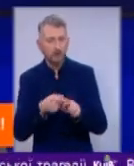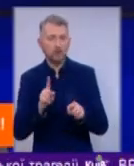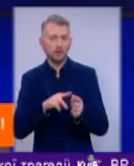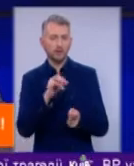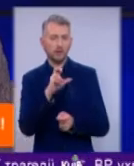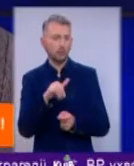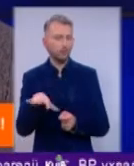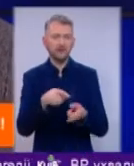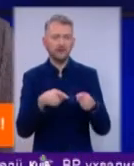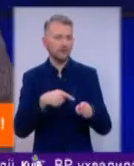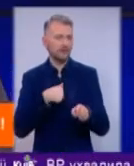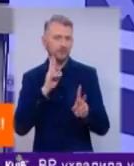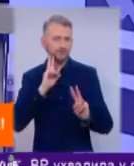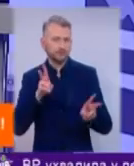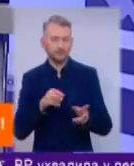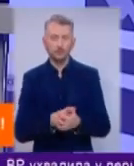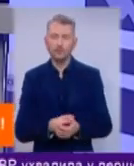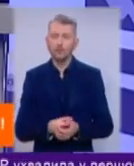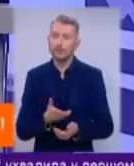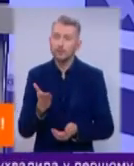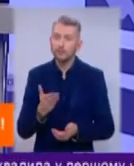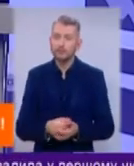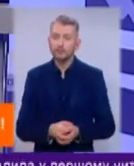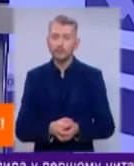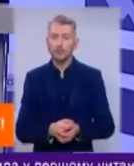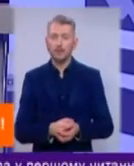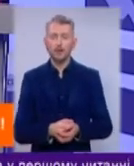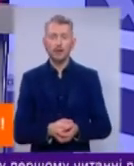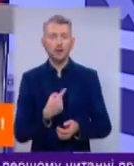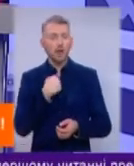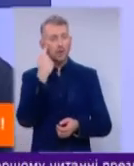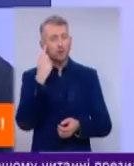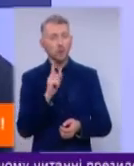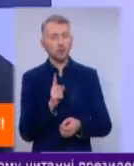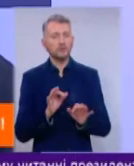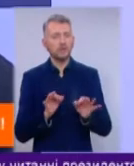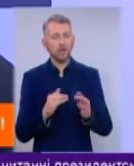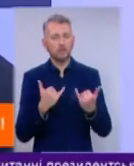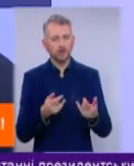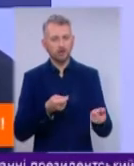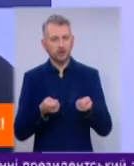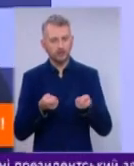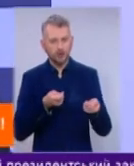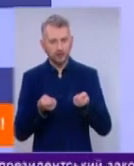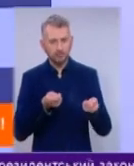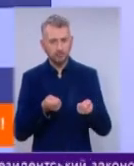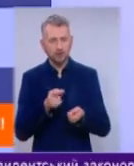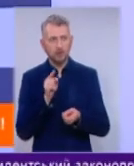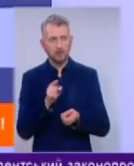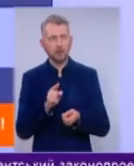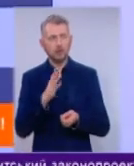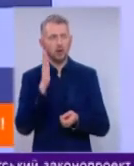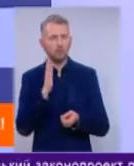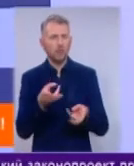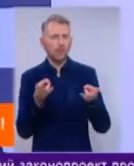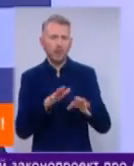можу вручатися. Пане Андрію. Я думаю, що, звичайно, нинішня влада, вона буде, не